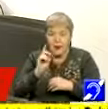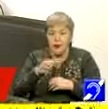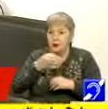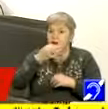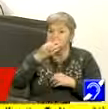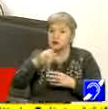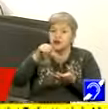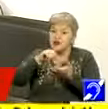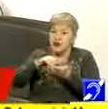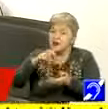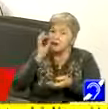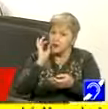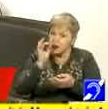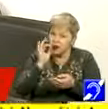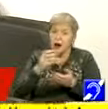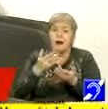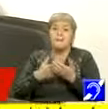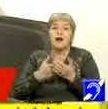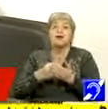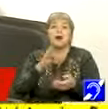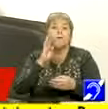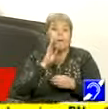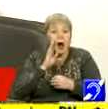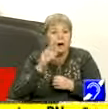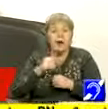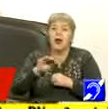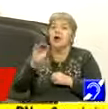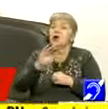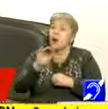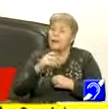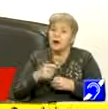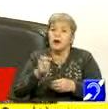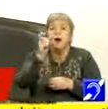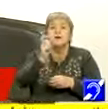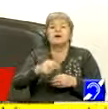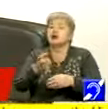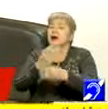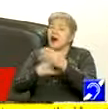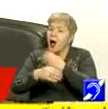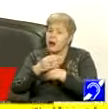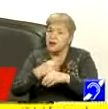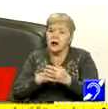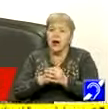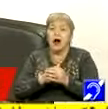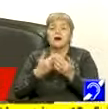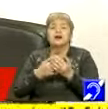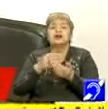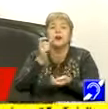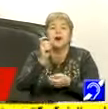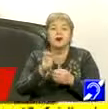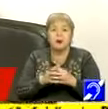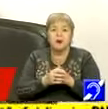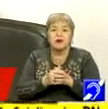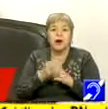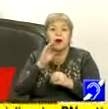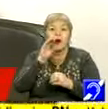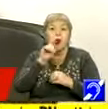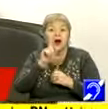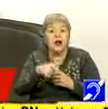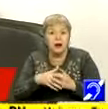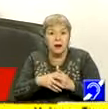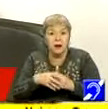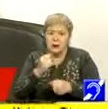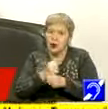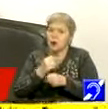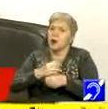centre specializate atât pentru mame și copii, cât și persoane cu dizabilități, dar și pentru persoane care au câini. Iată așadar că este o muncă